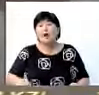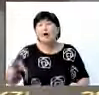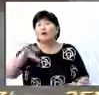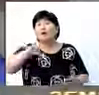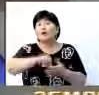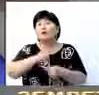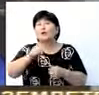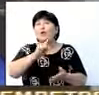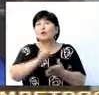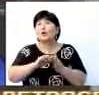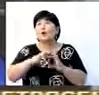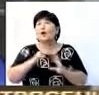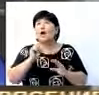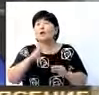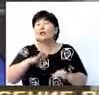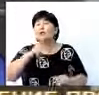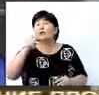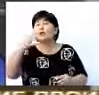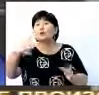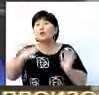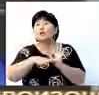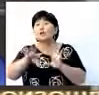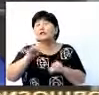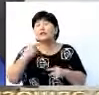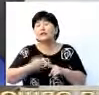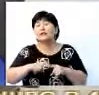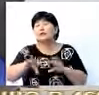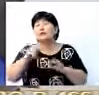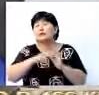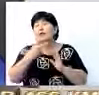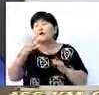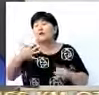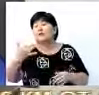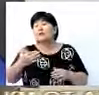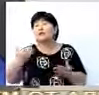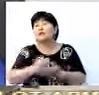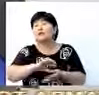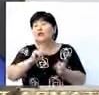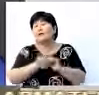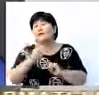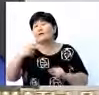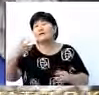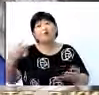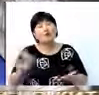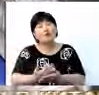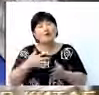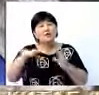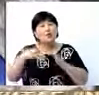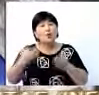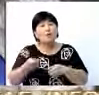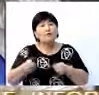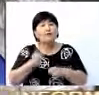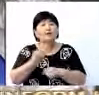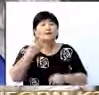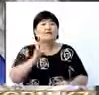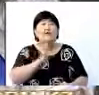претендента на должность и сельских акимов было 149 избранные 7250 из них переизбраны 22 новички числе новых акимов две